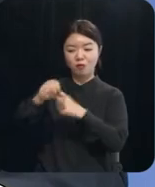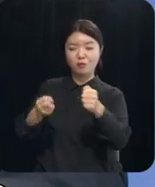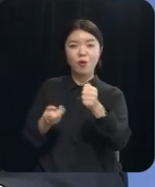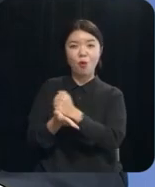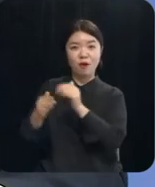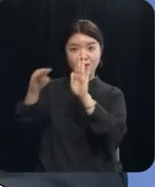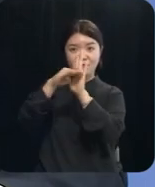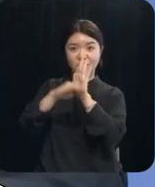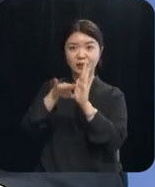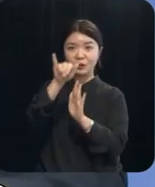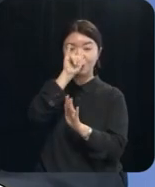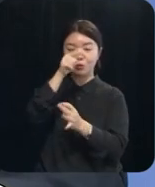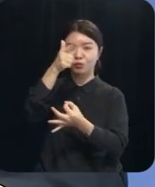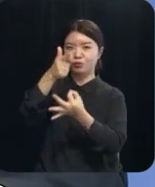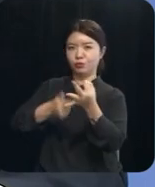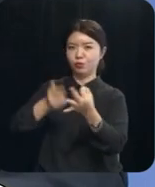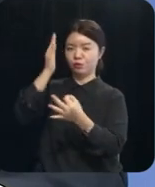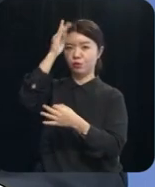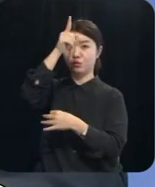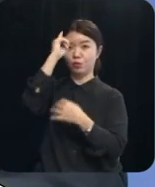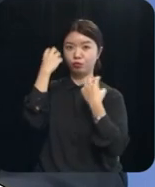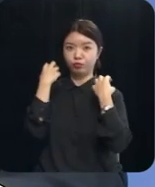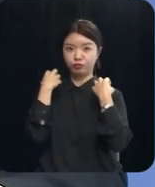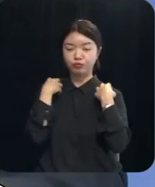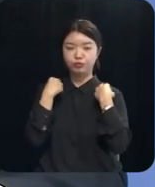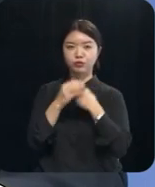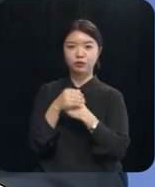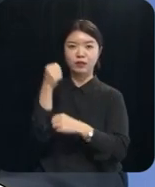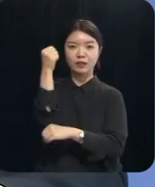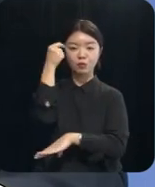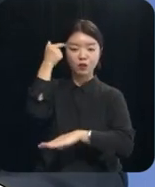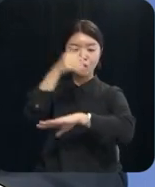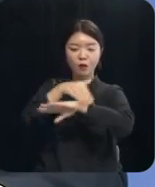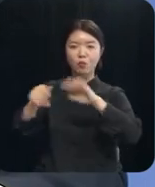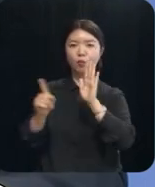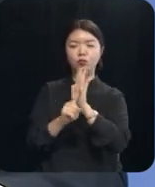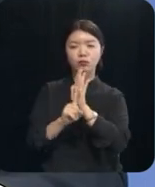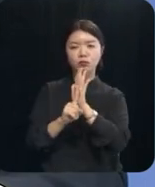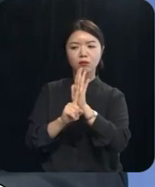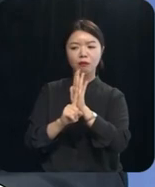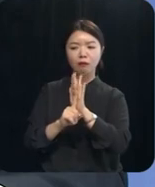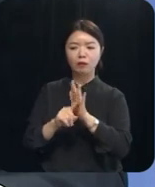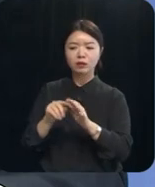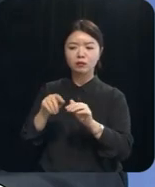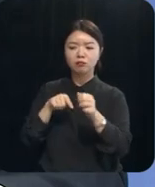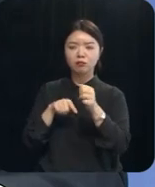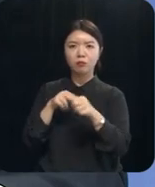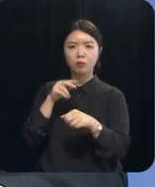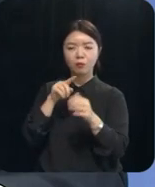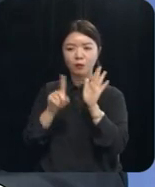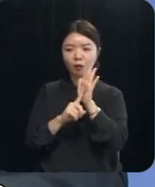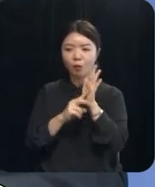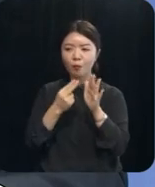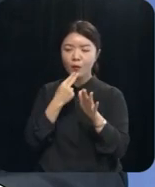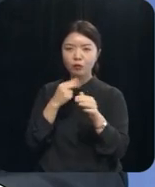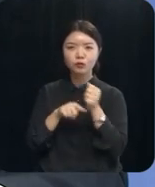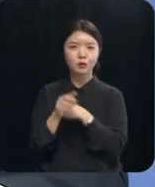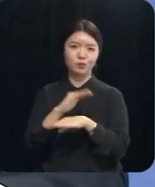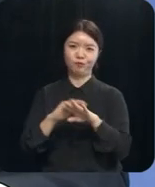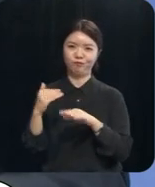했습니다. 윤석열 정부가 기본계획 고시를 하지 않는 이유를 저는 잘 모르겠습니다. 네.